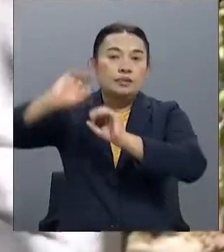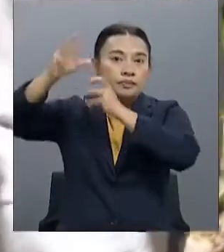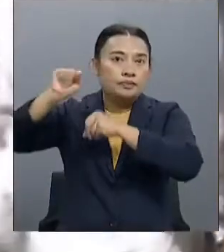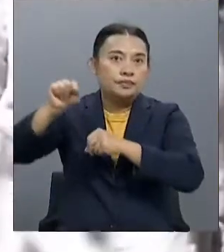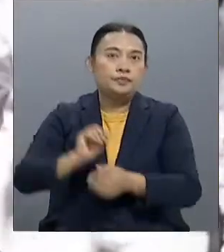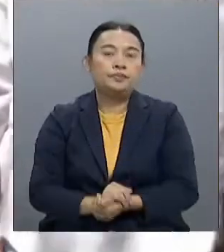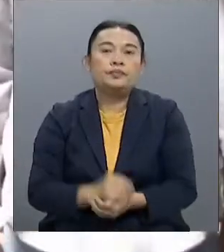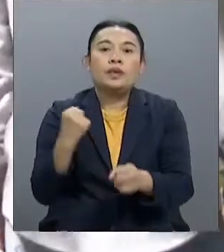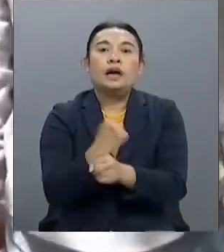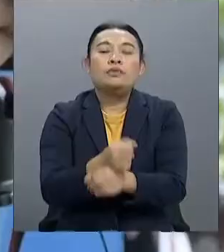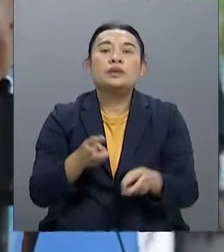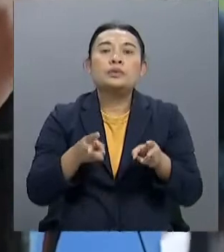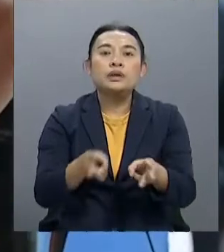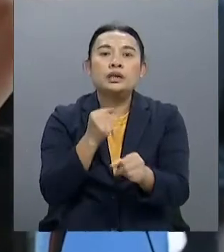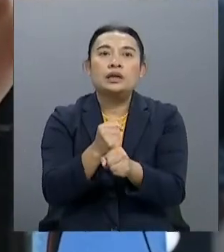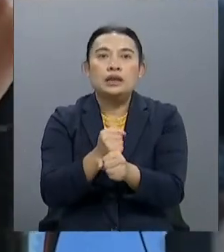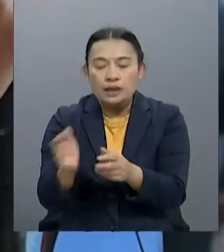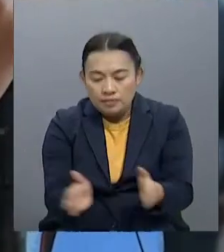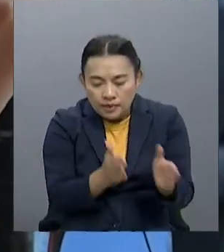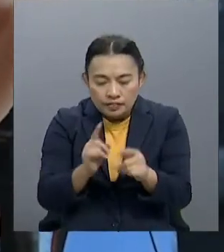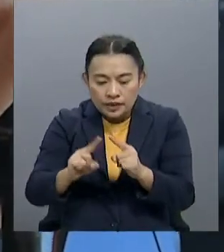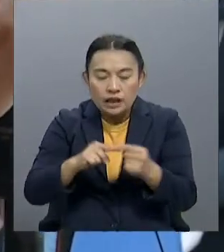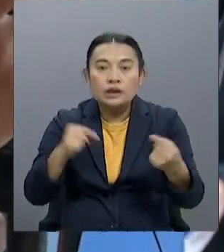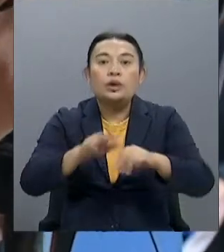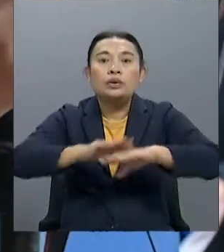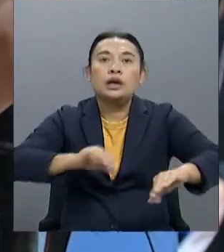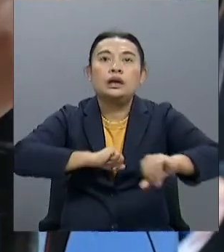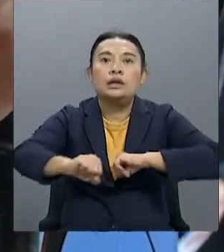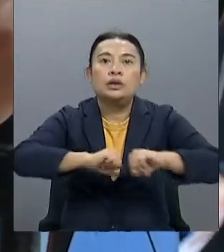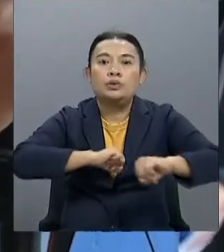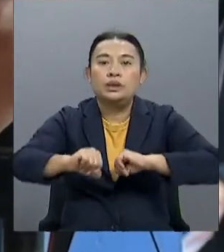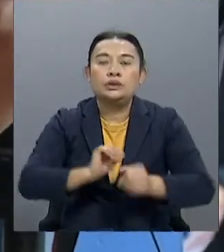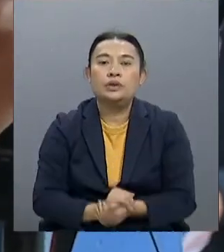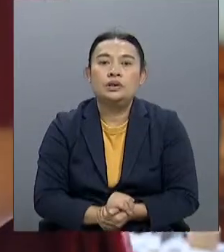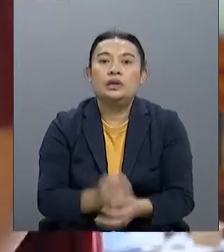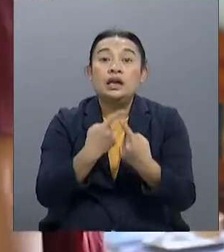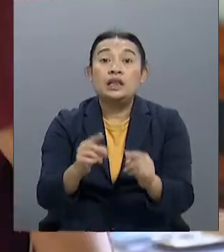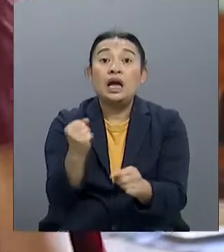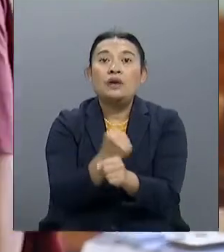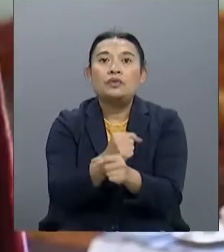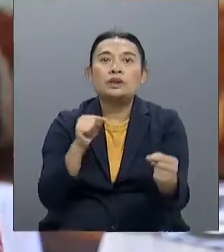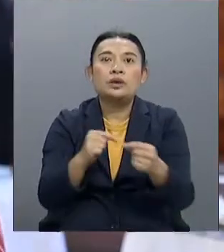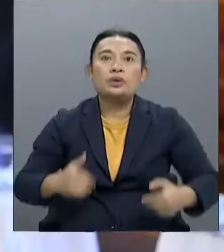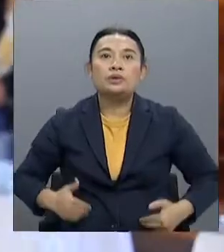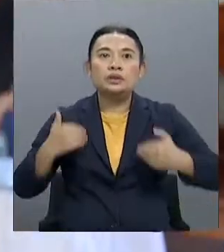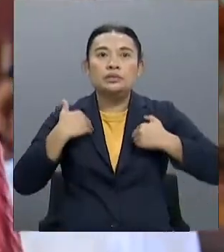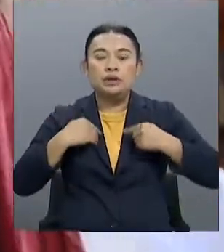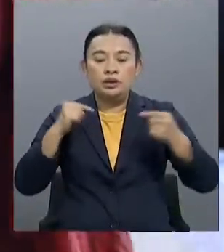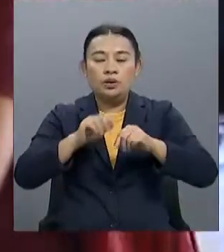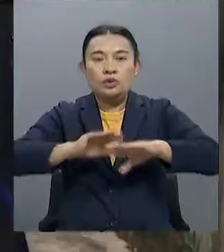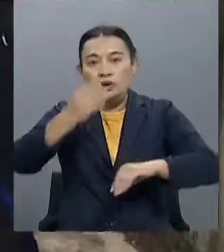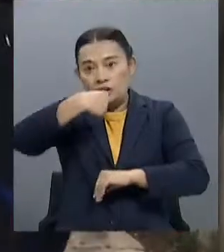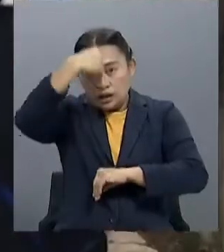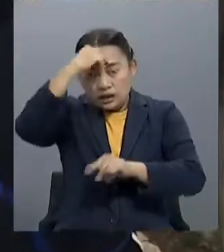การฝึกกระบวนการการผลิตสื่อหนังสั้นให้แก่เด็กและเยาวชนเท่านั้นแต่ยังเป็นการฝึกทักษะชีวิตแก่นิสิตในการทำงานร่ว